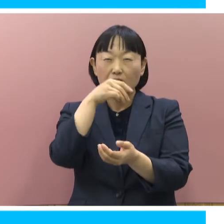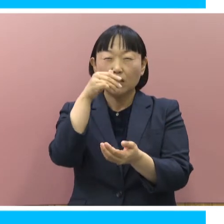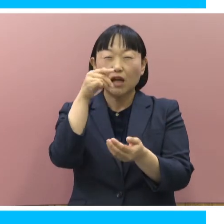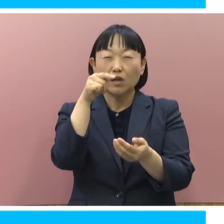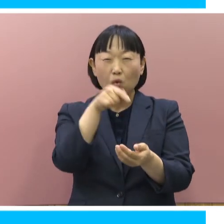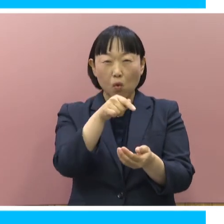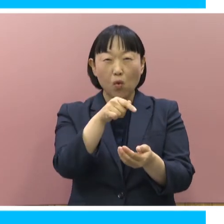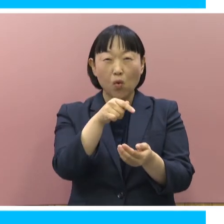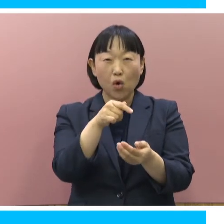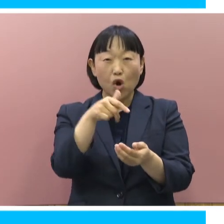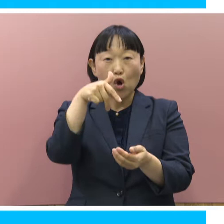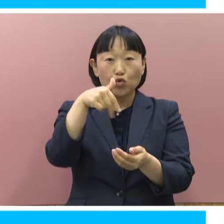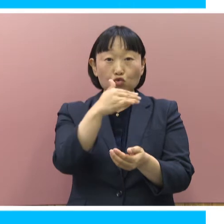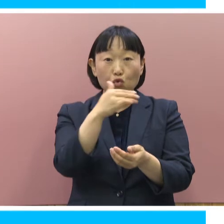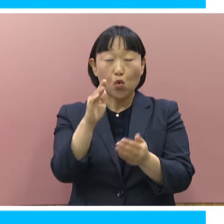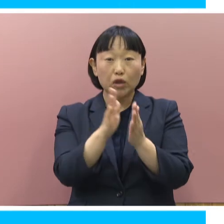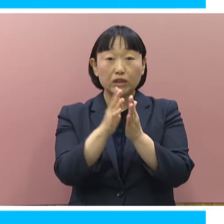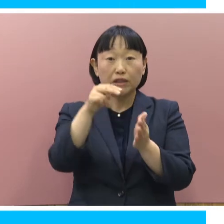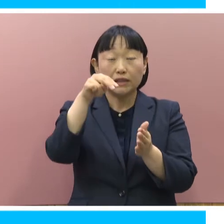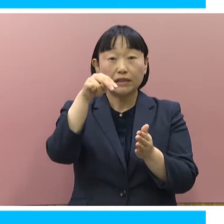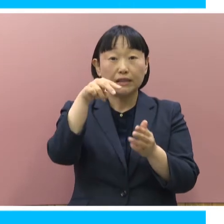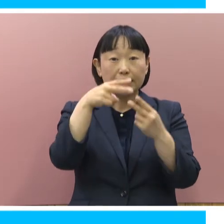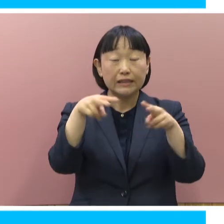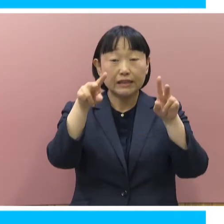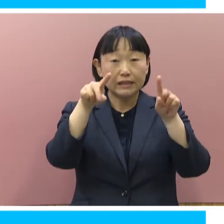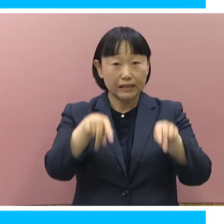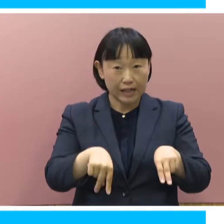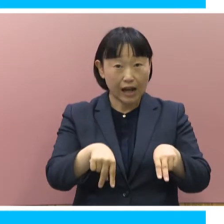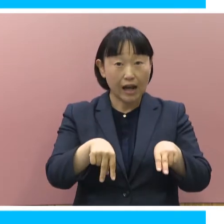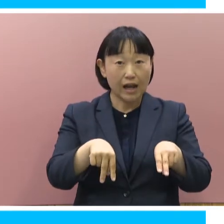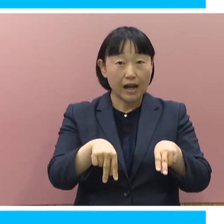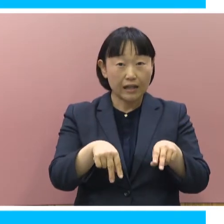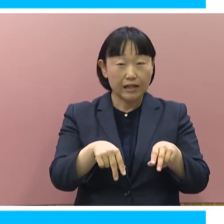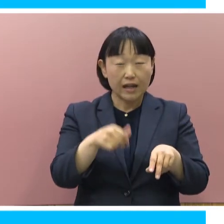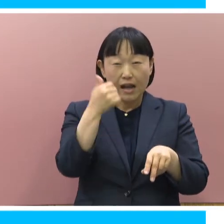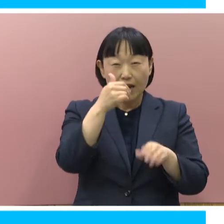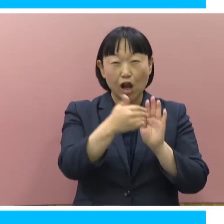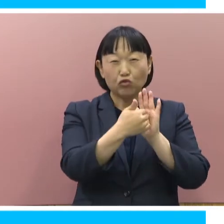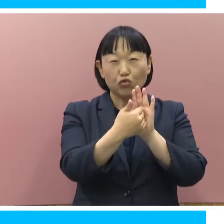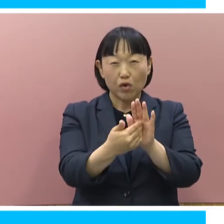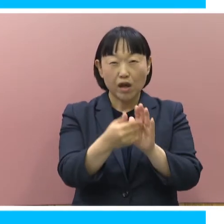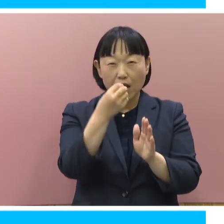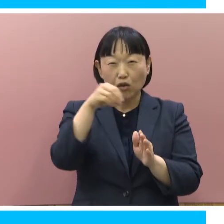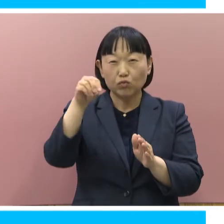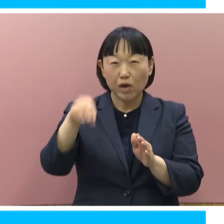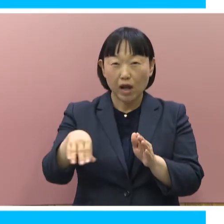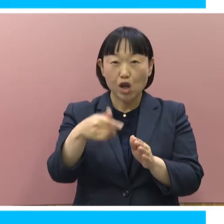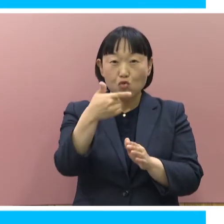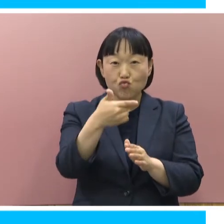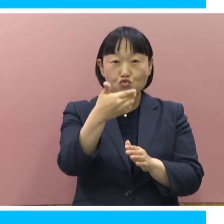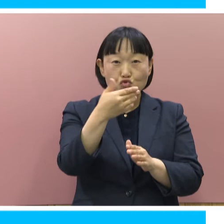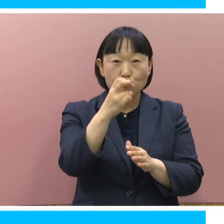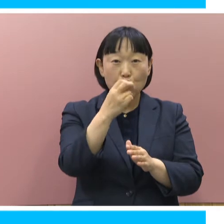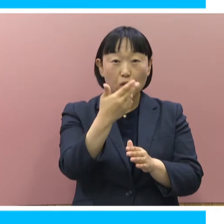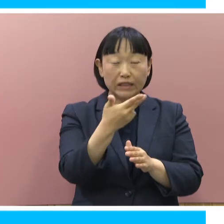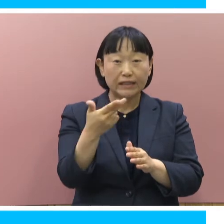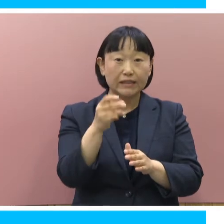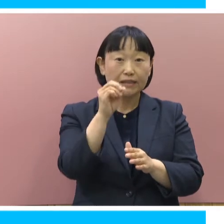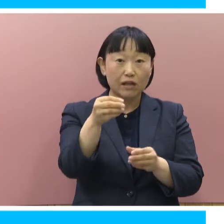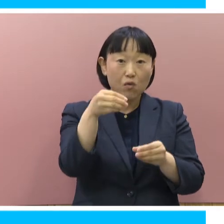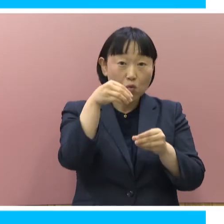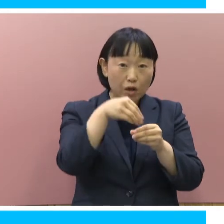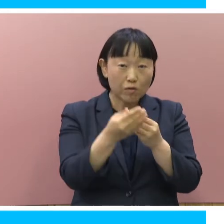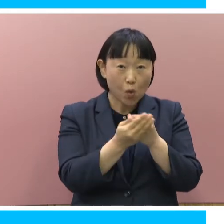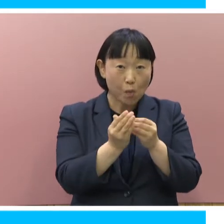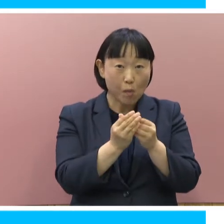菅生神社で厄払いや厄除けの意味があるムクロジの種を入れたオリジ